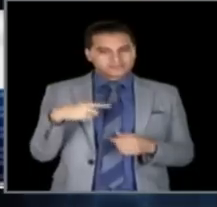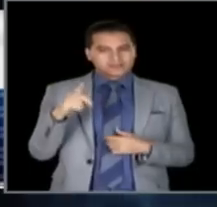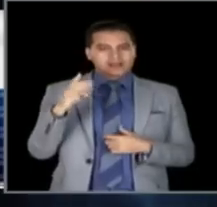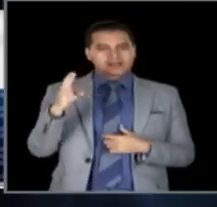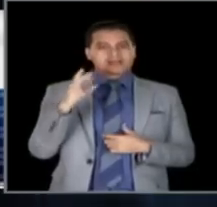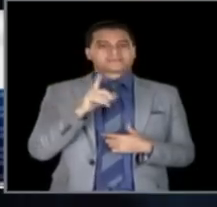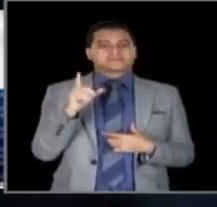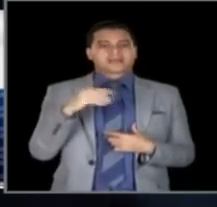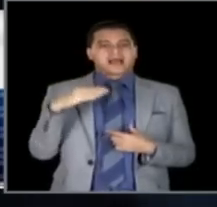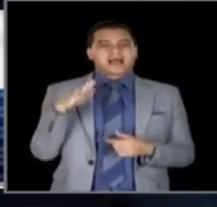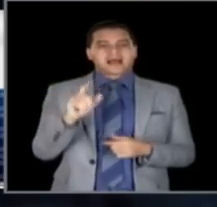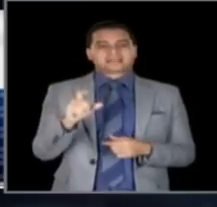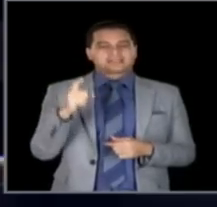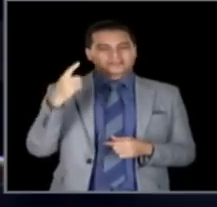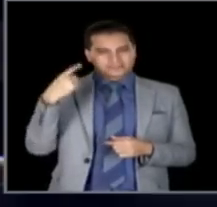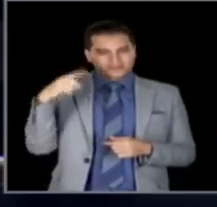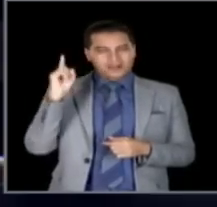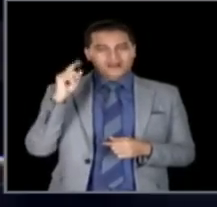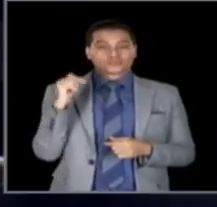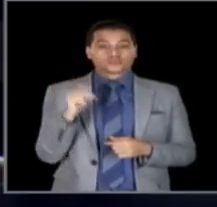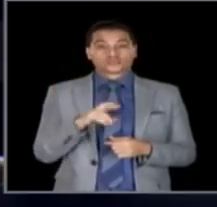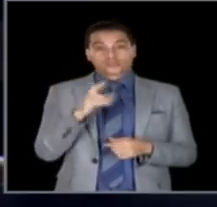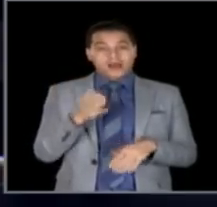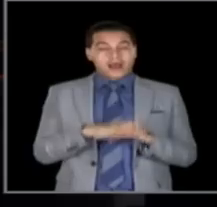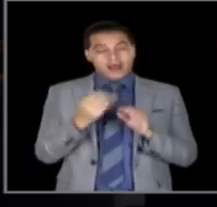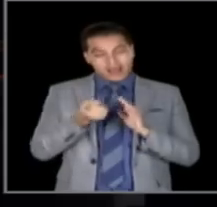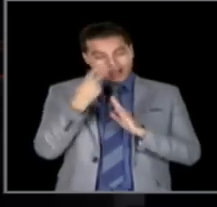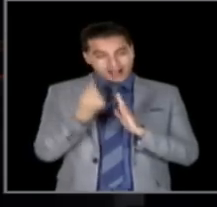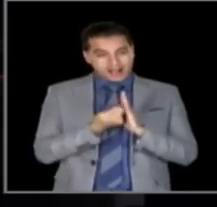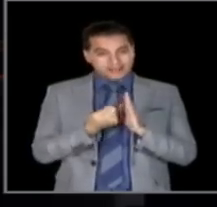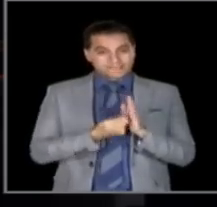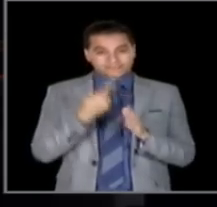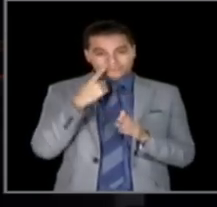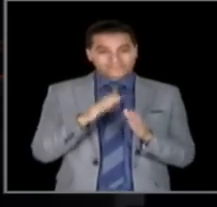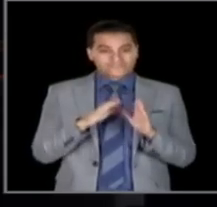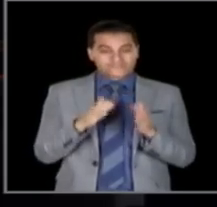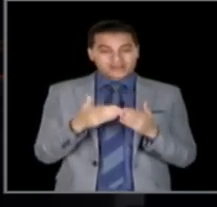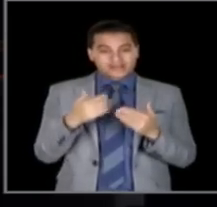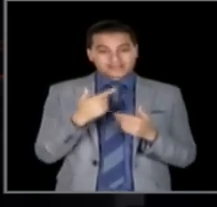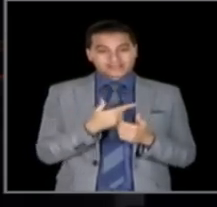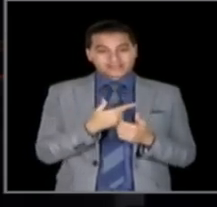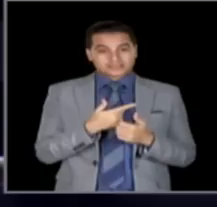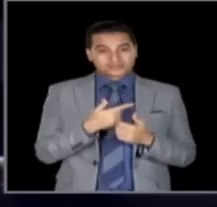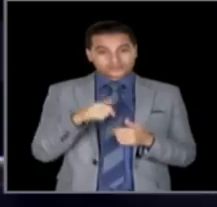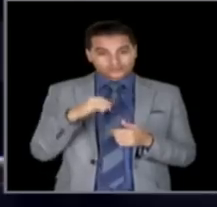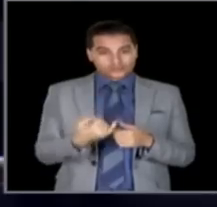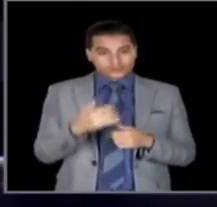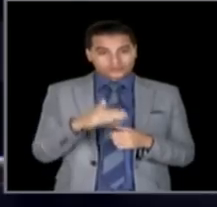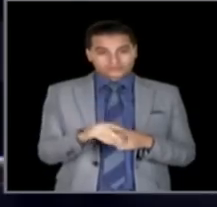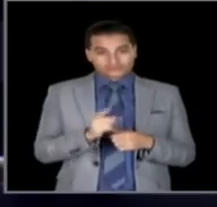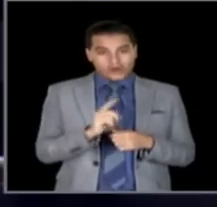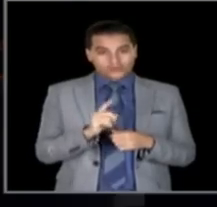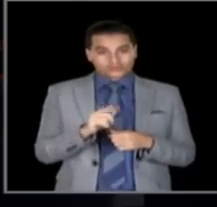صحيحه. دلوقتي عندنا سؤال في الادب، فريق فايترز تاخد الجوكر، حظكم